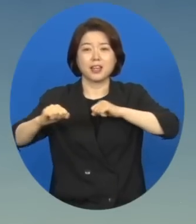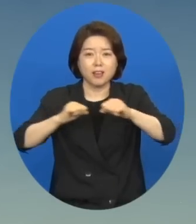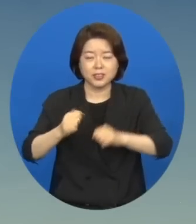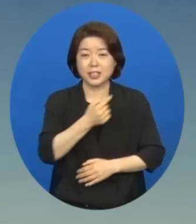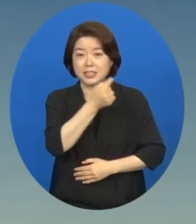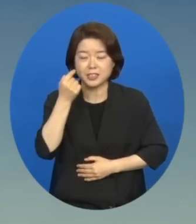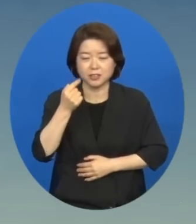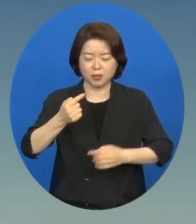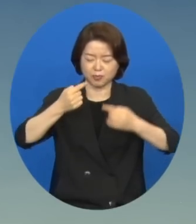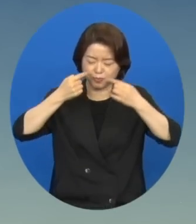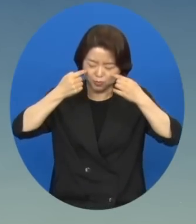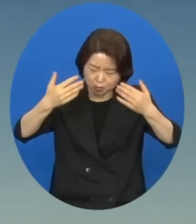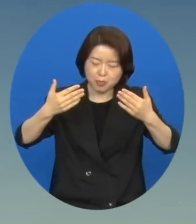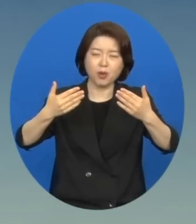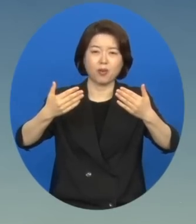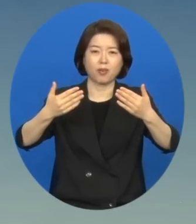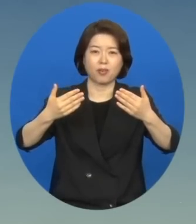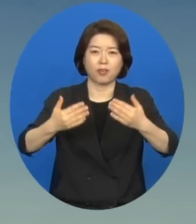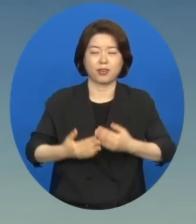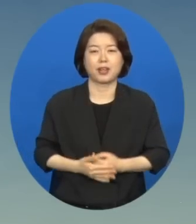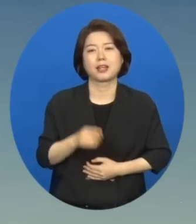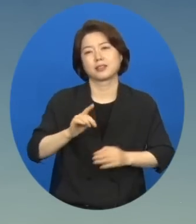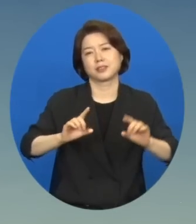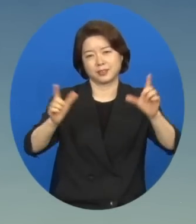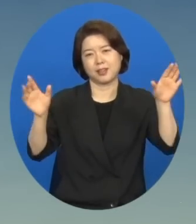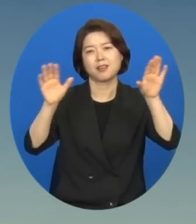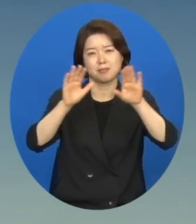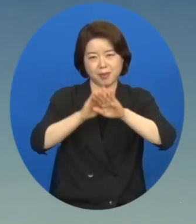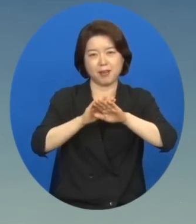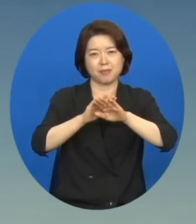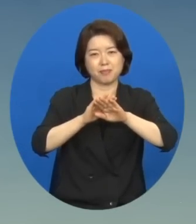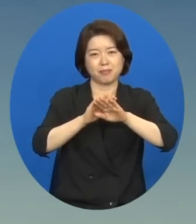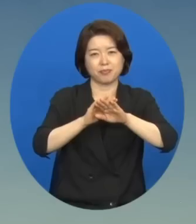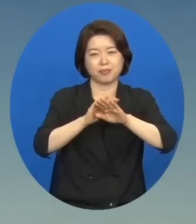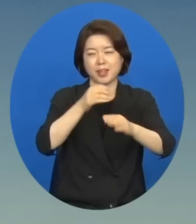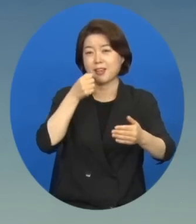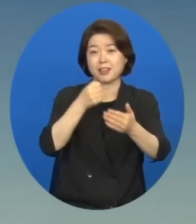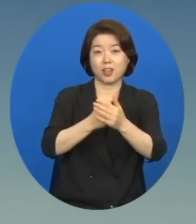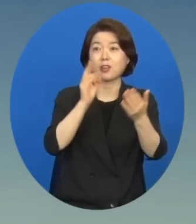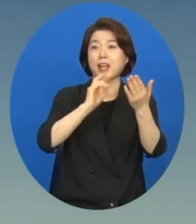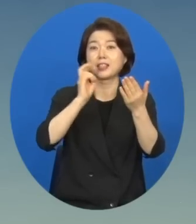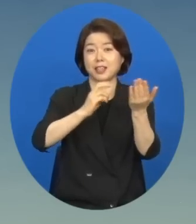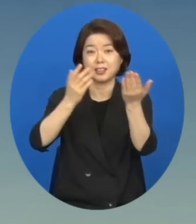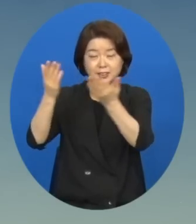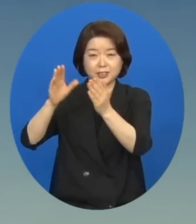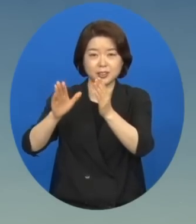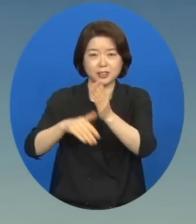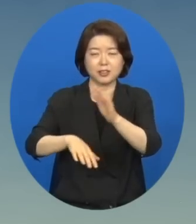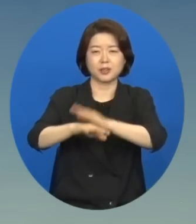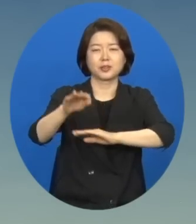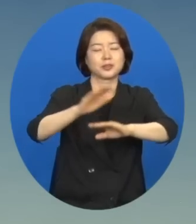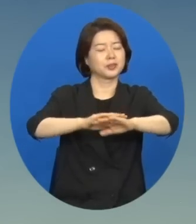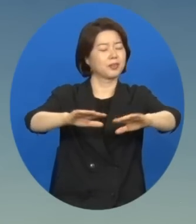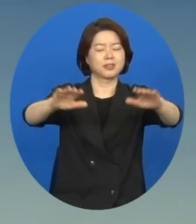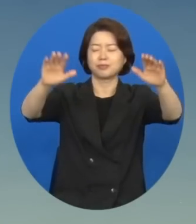이렇게나 분명하구나. 그리고 그날 밤에 결단 찬양을 하는데 손을 들고